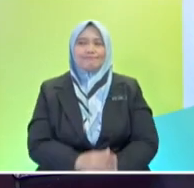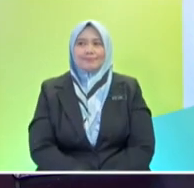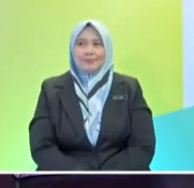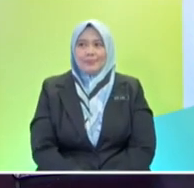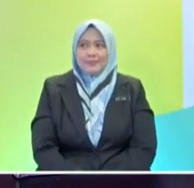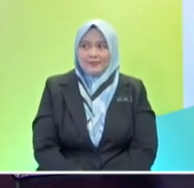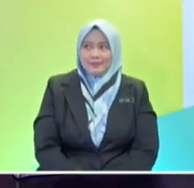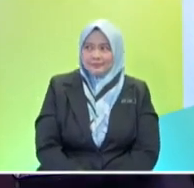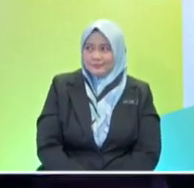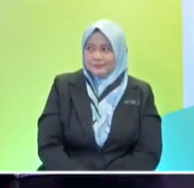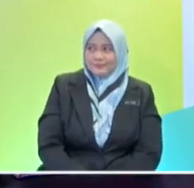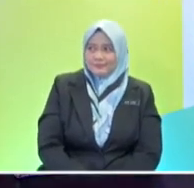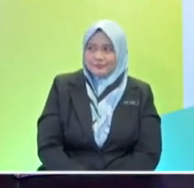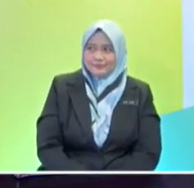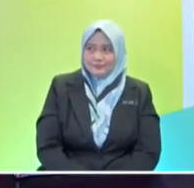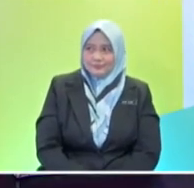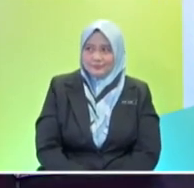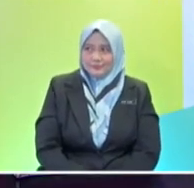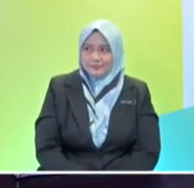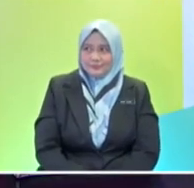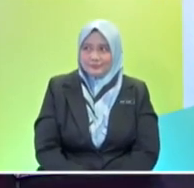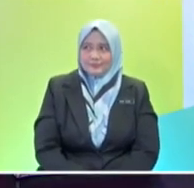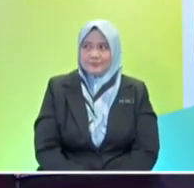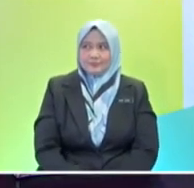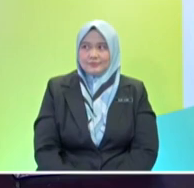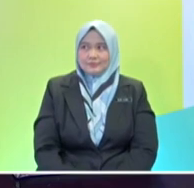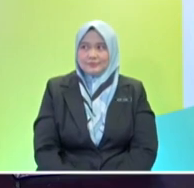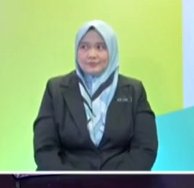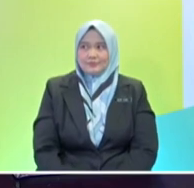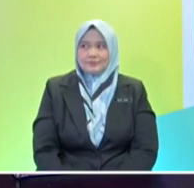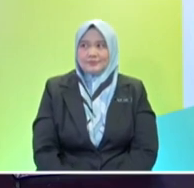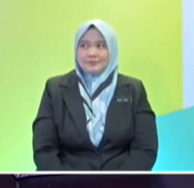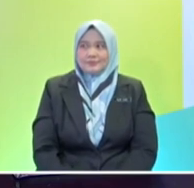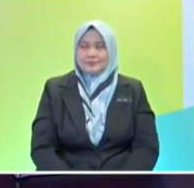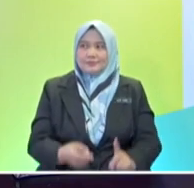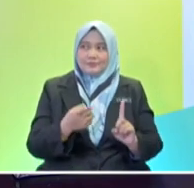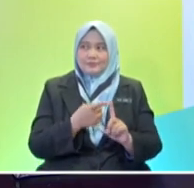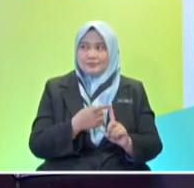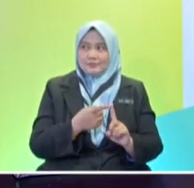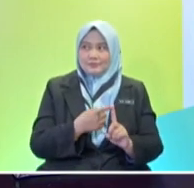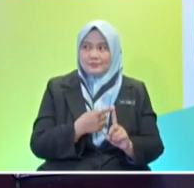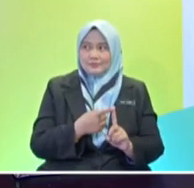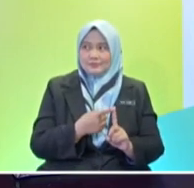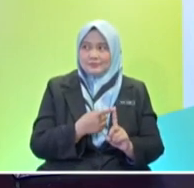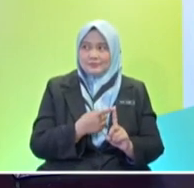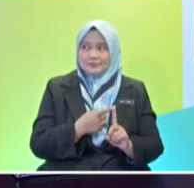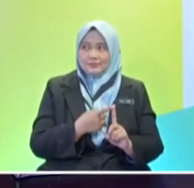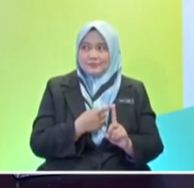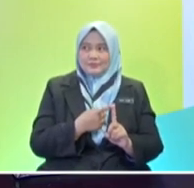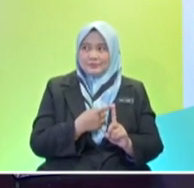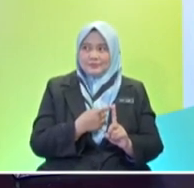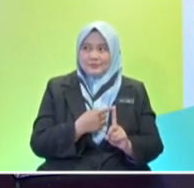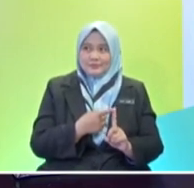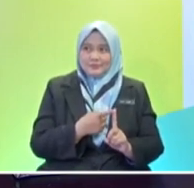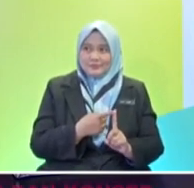Haiwan apa tu cikgu, menariknya? Okey, haiwan yang pertama saya tunjukkan pada murid-murid di rumah. Okey. Ini haiwannya. Mira tak